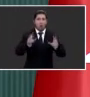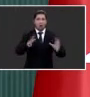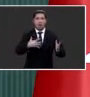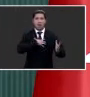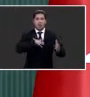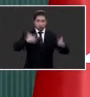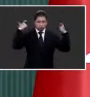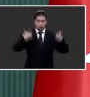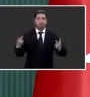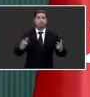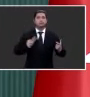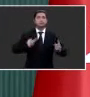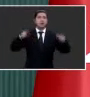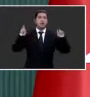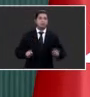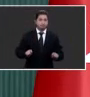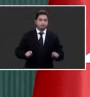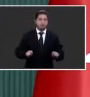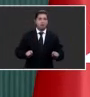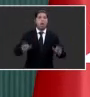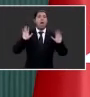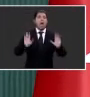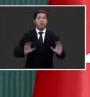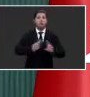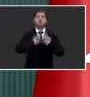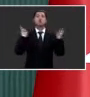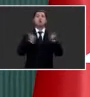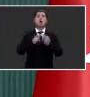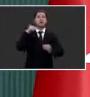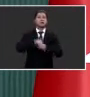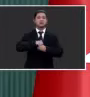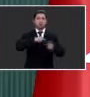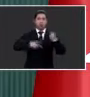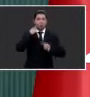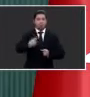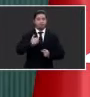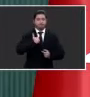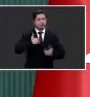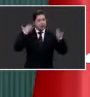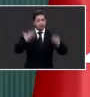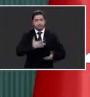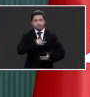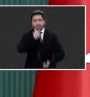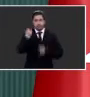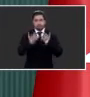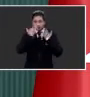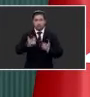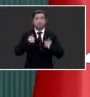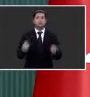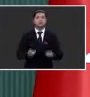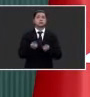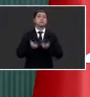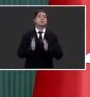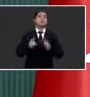kendi yükümlülüklerimizi yerine getirerek hem küresel düzeyde insiyatif üstlenerek çalışmalarımıza